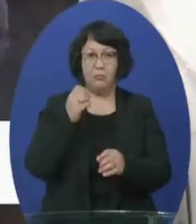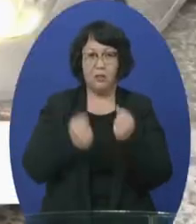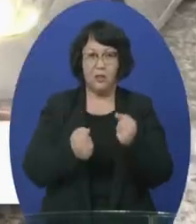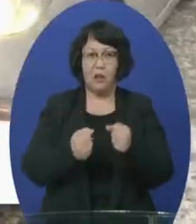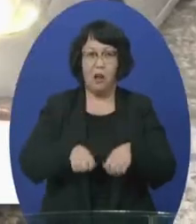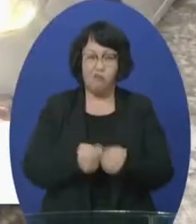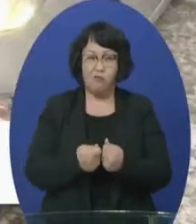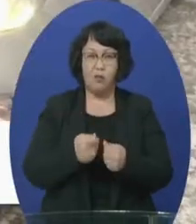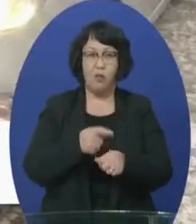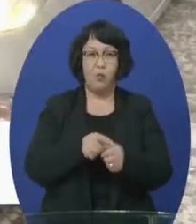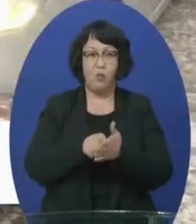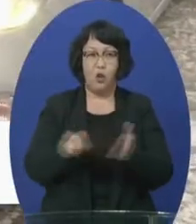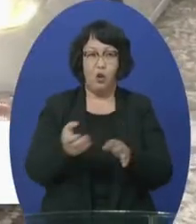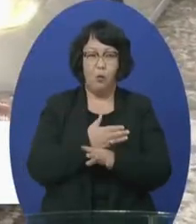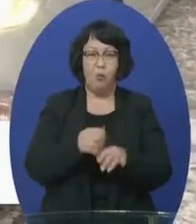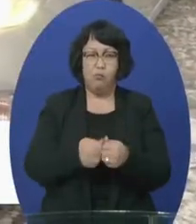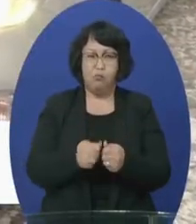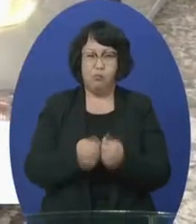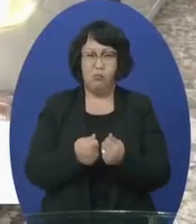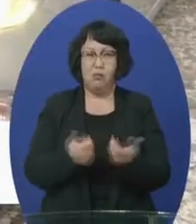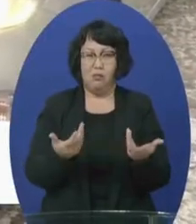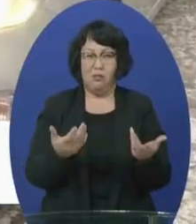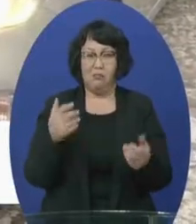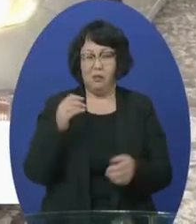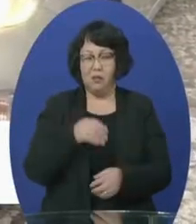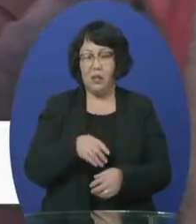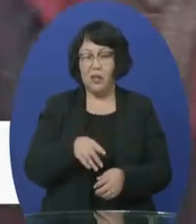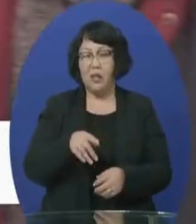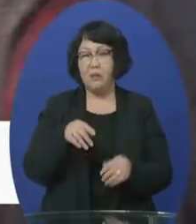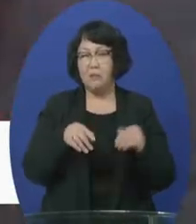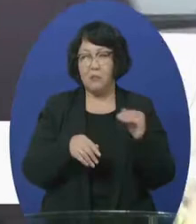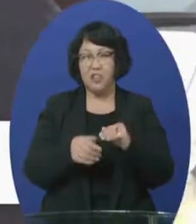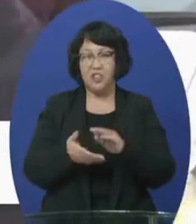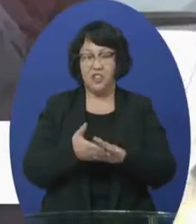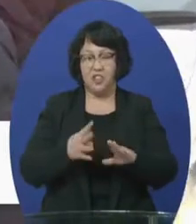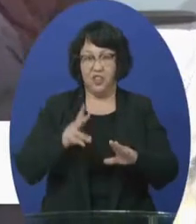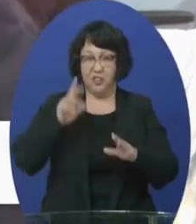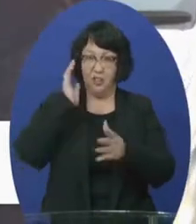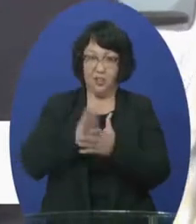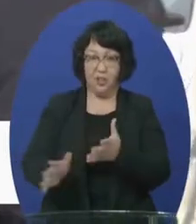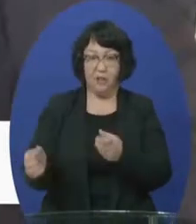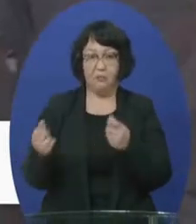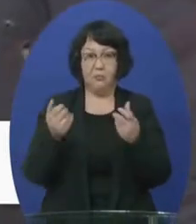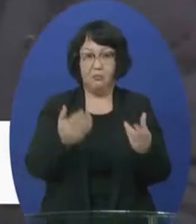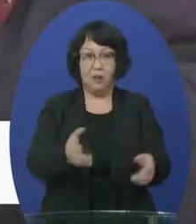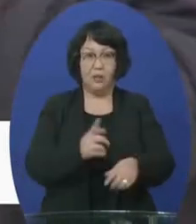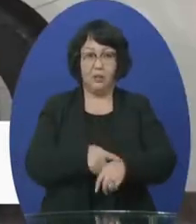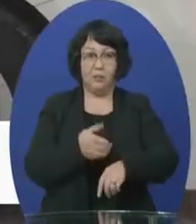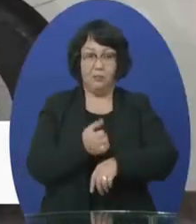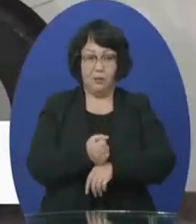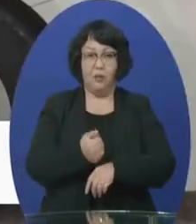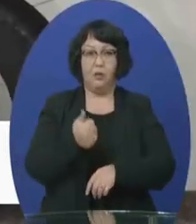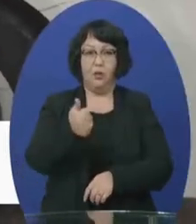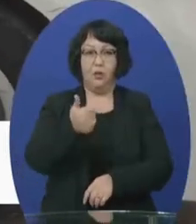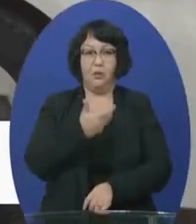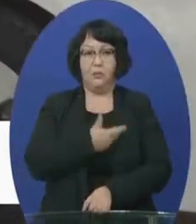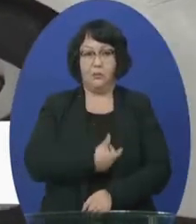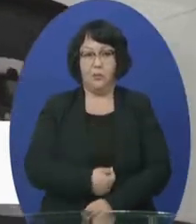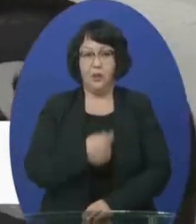байна. Аймгийн хэмжээнд үйлчлэл хүндэрсэн нөхцөлд эмнэлгийн машиныг шинчилсэн цагаа оллоо гэж орон нутгаас ирсэн төлөөлөл хэлж